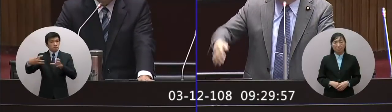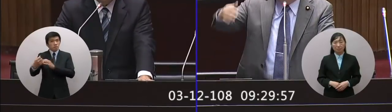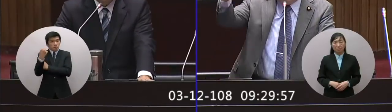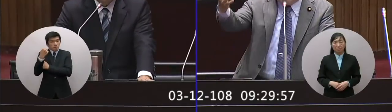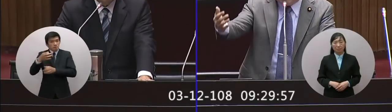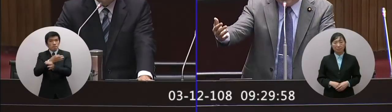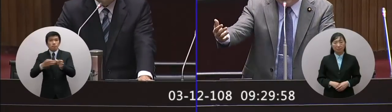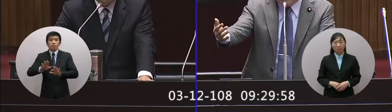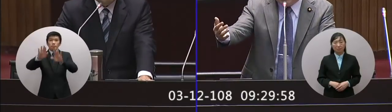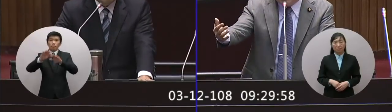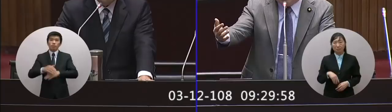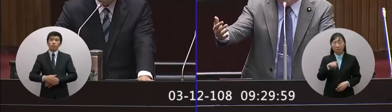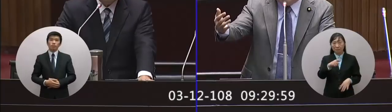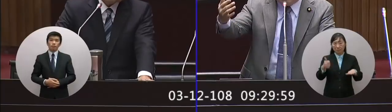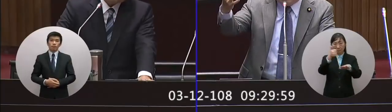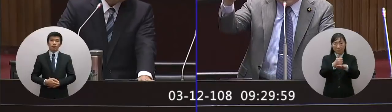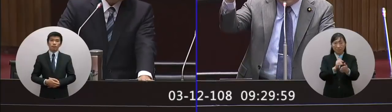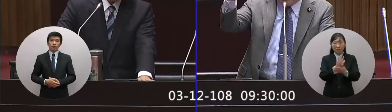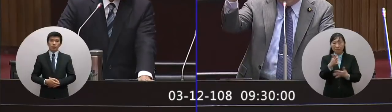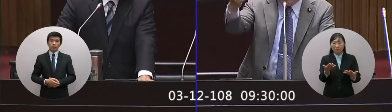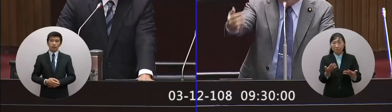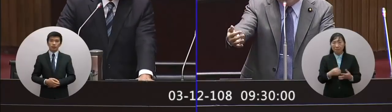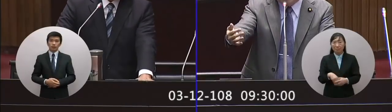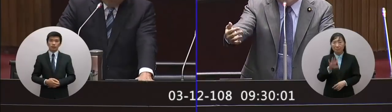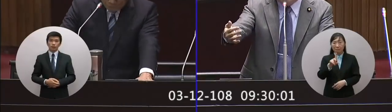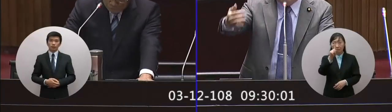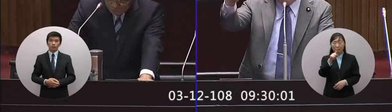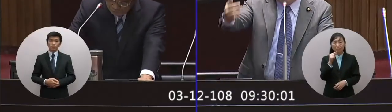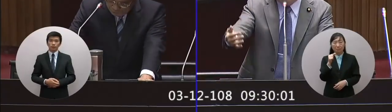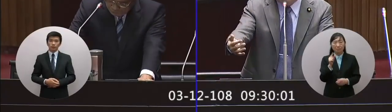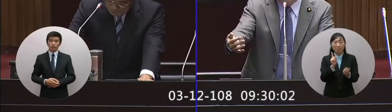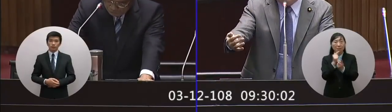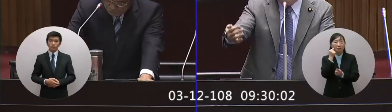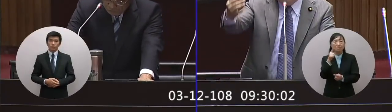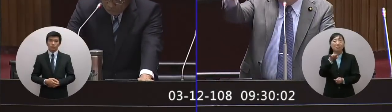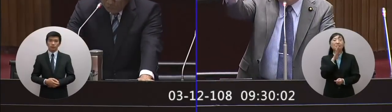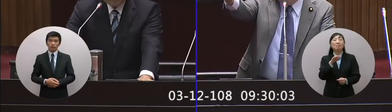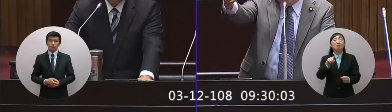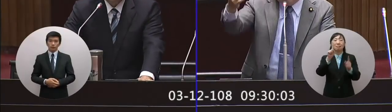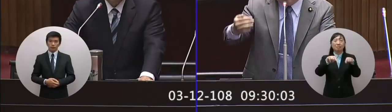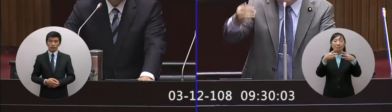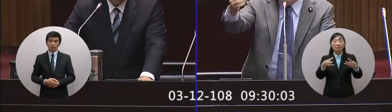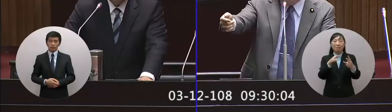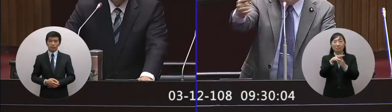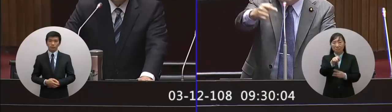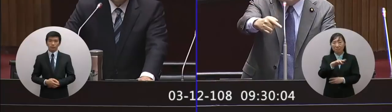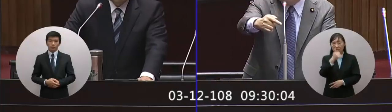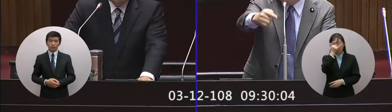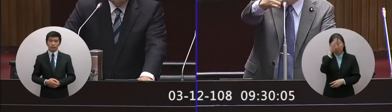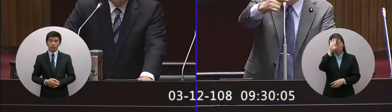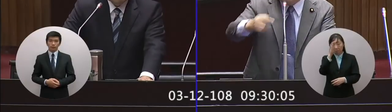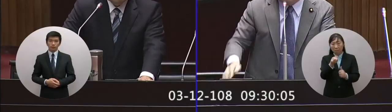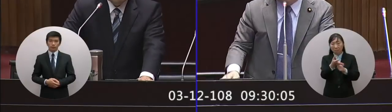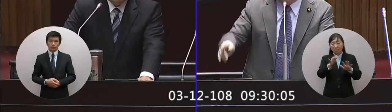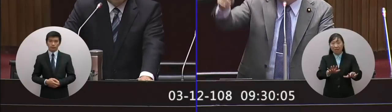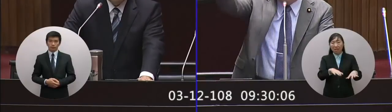好。 院长，您上任之后，其实当时有一个非常重大的难题，就是非洲猪瘟的问题，从中国现在已经蔓延到